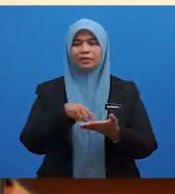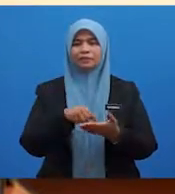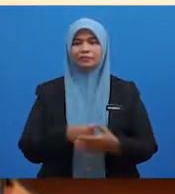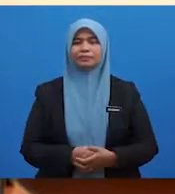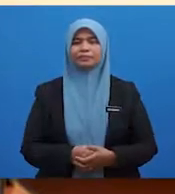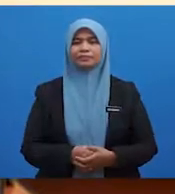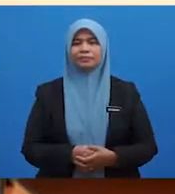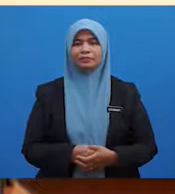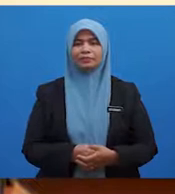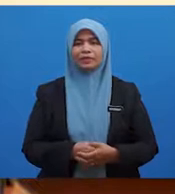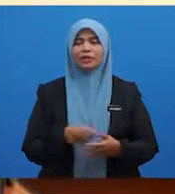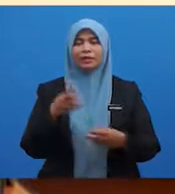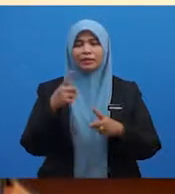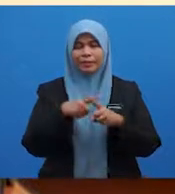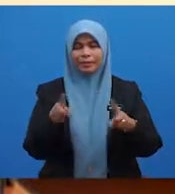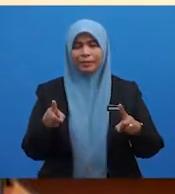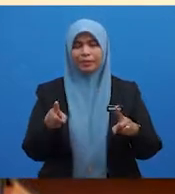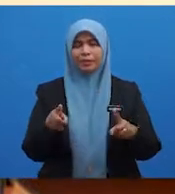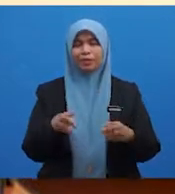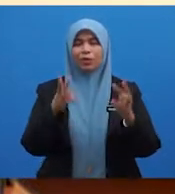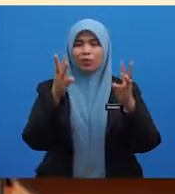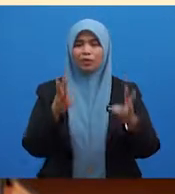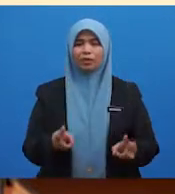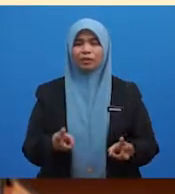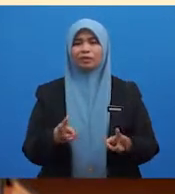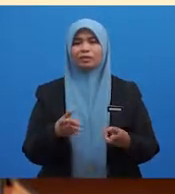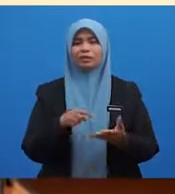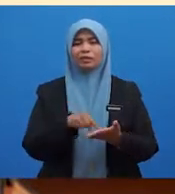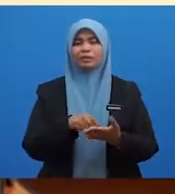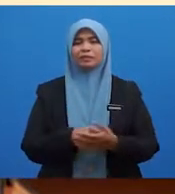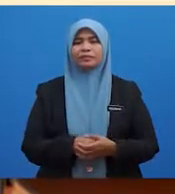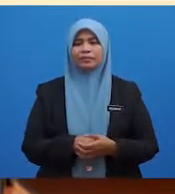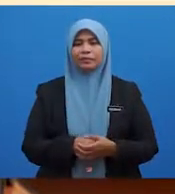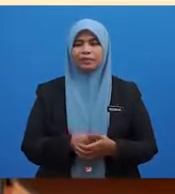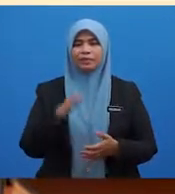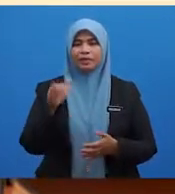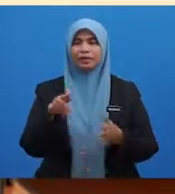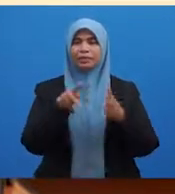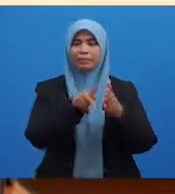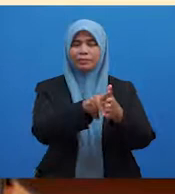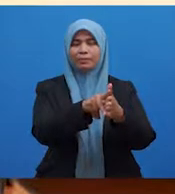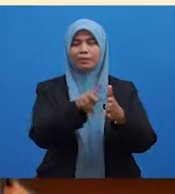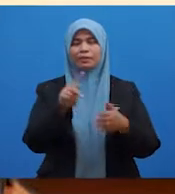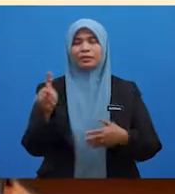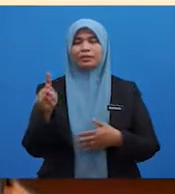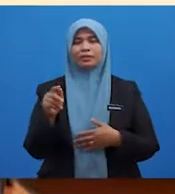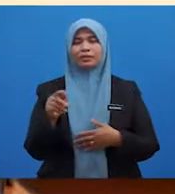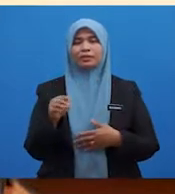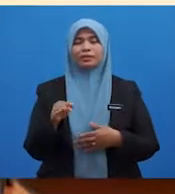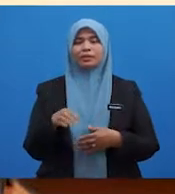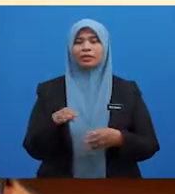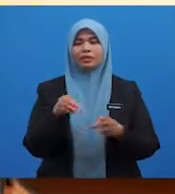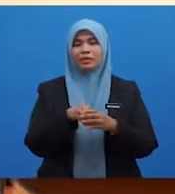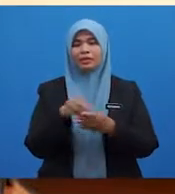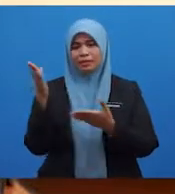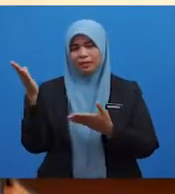ini. Namun, watak-watak yang dipaparkan di slide